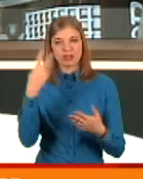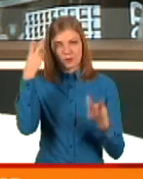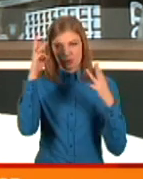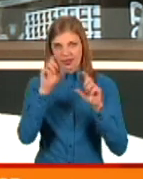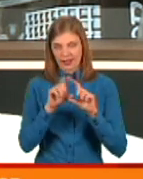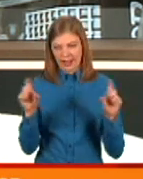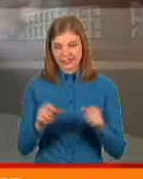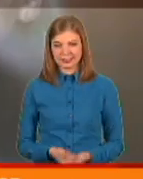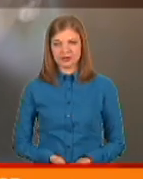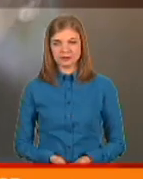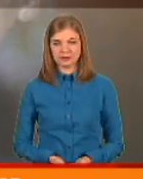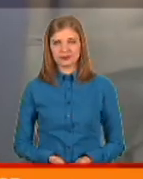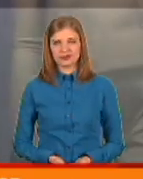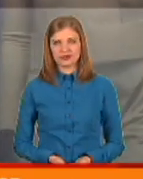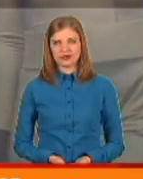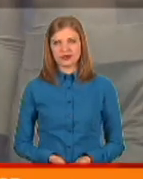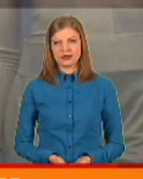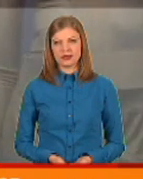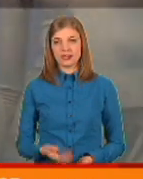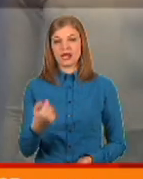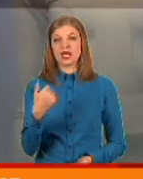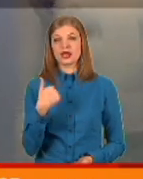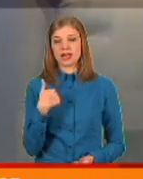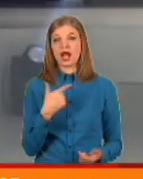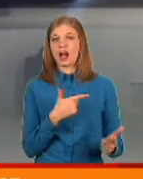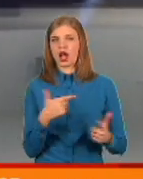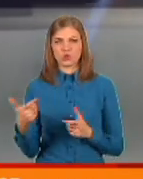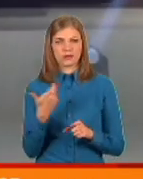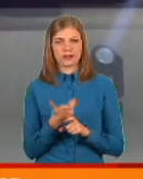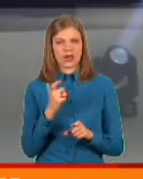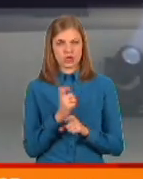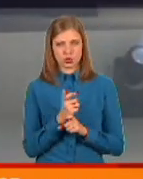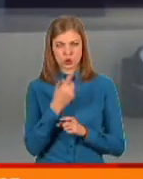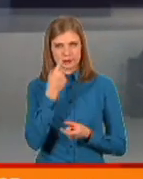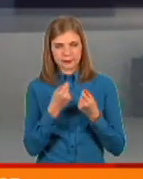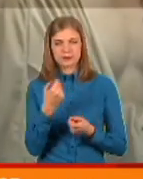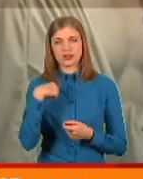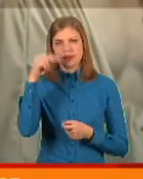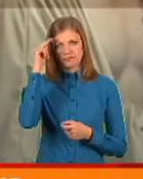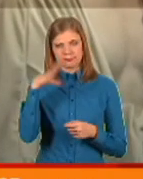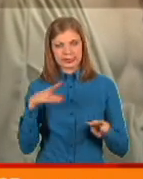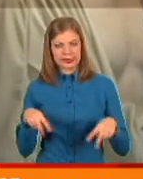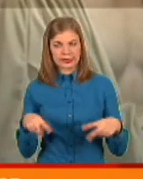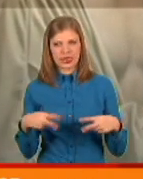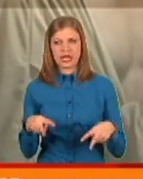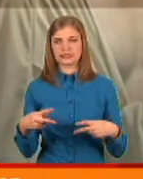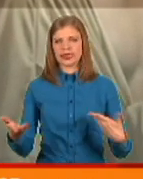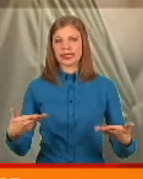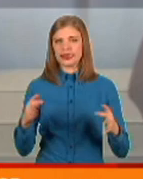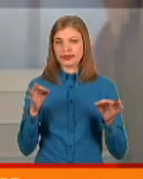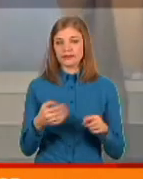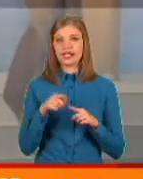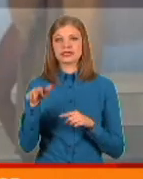модельних агенцій. К самой поездке я готовилась очень тщательно. Я брала уроки танцев, дефіле. Це